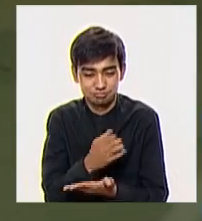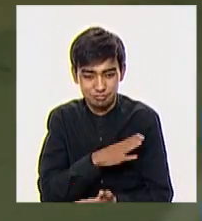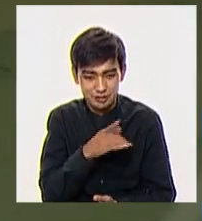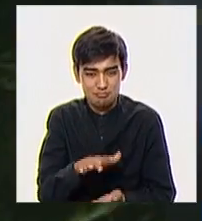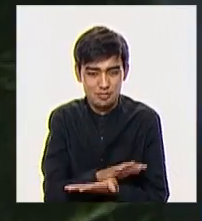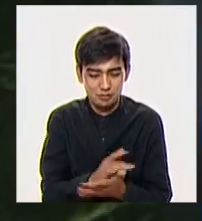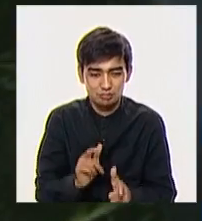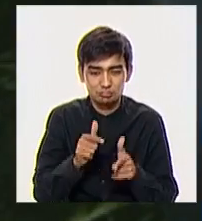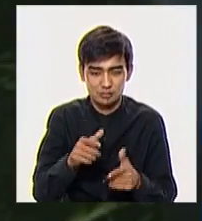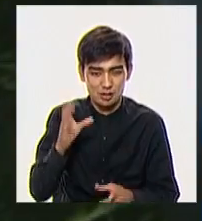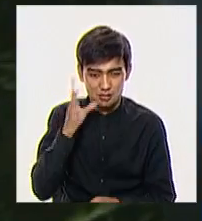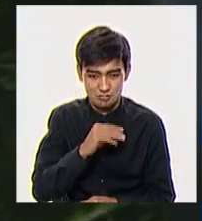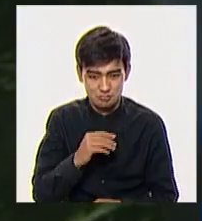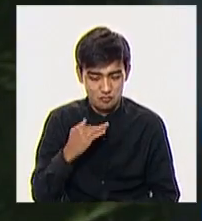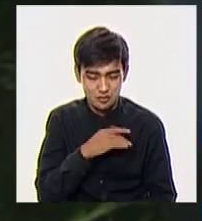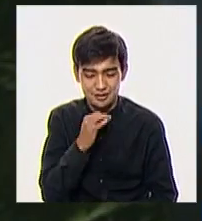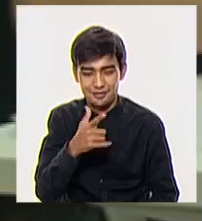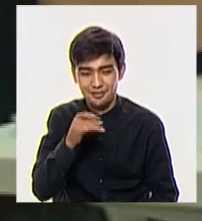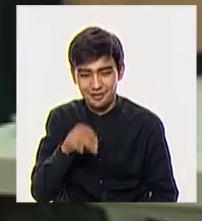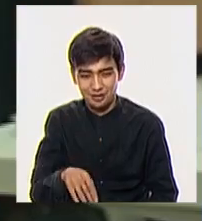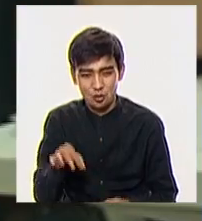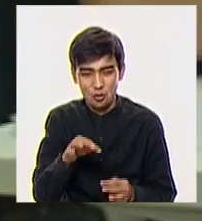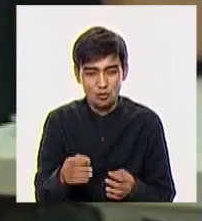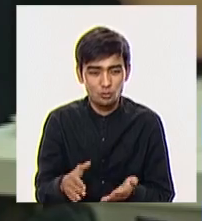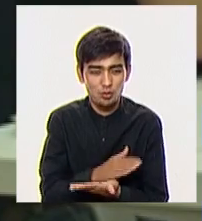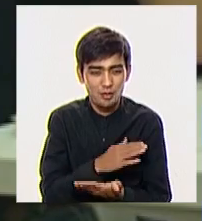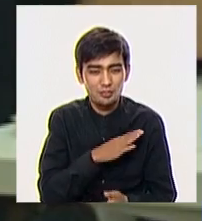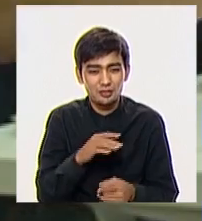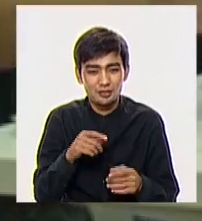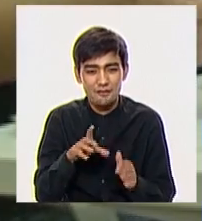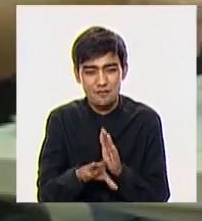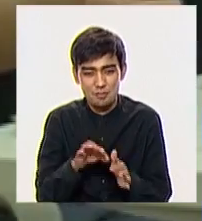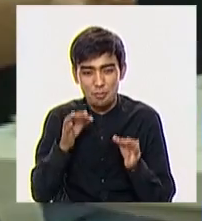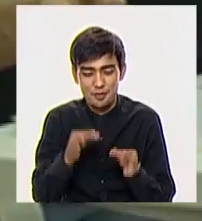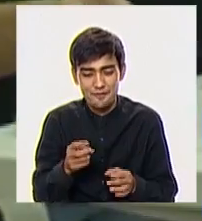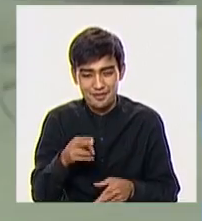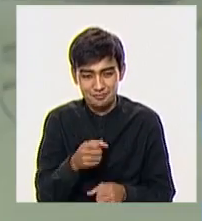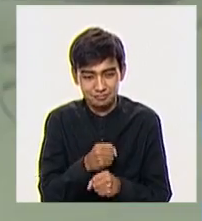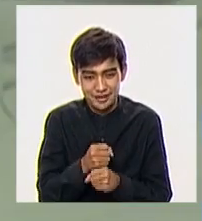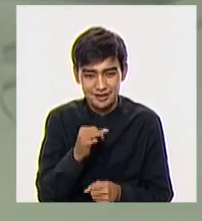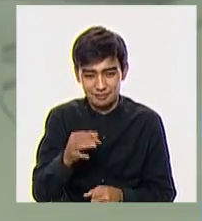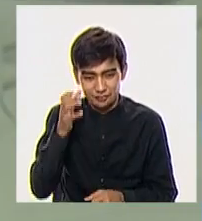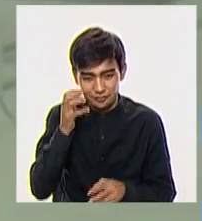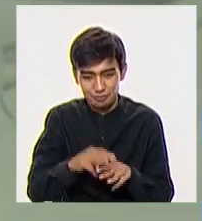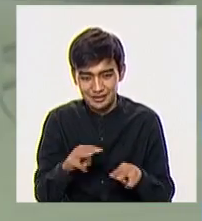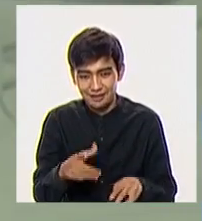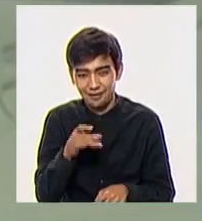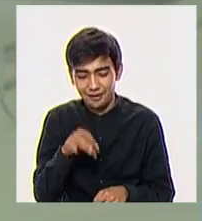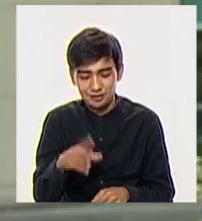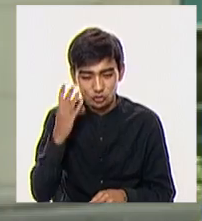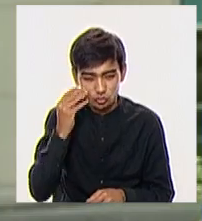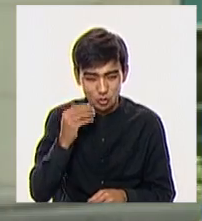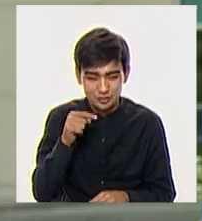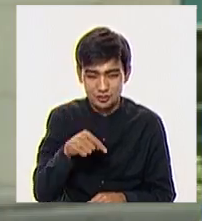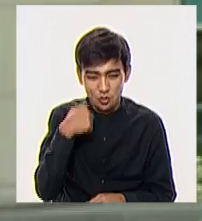тегін оқуға түсуге мүмкіндігі мол. Мамандар гранттан қағылатын түлектердің таңдауы дұрыс болуы үшін білім министрлігі бөлінетін грант санын